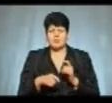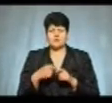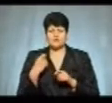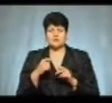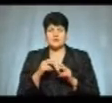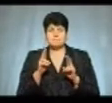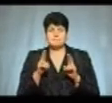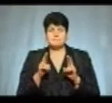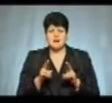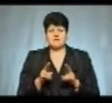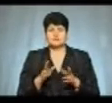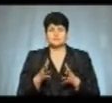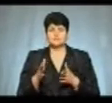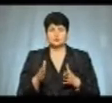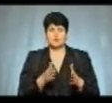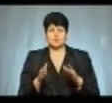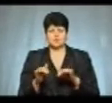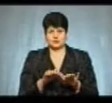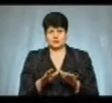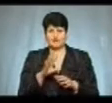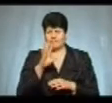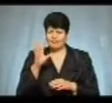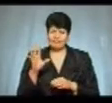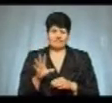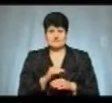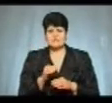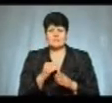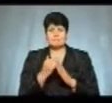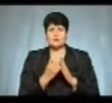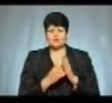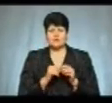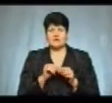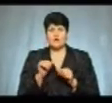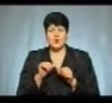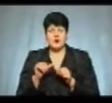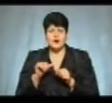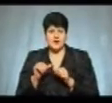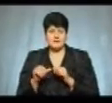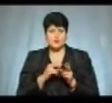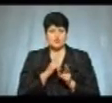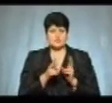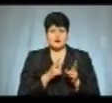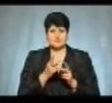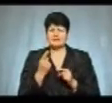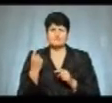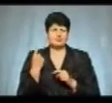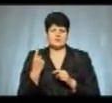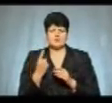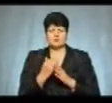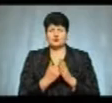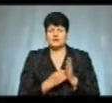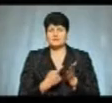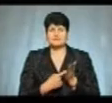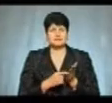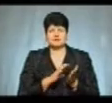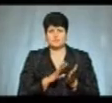правил, нібито порушення правил дорожнього руху. Всі протоколи окремо я оскаржив, і жоден протокол не був